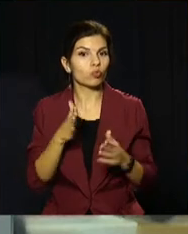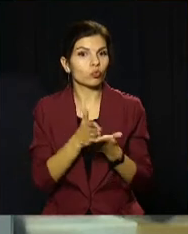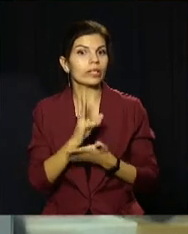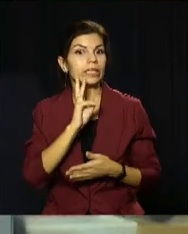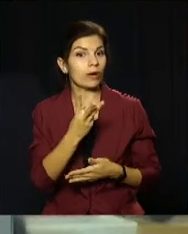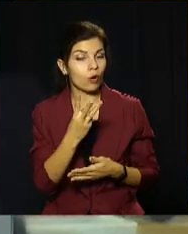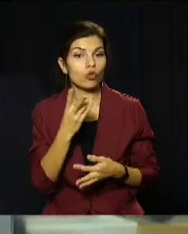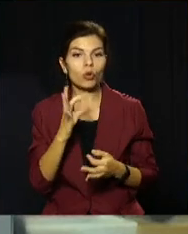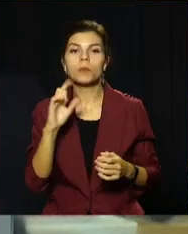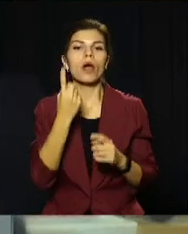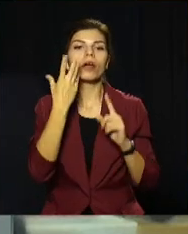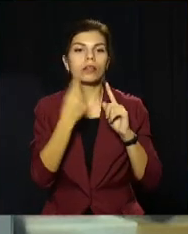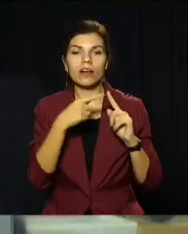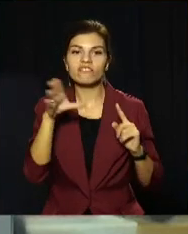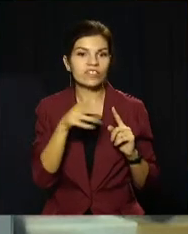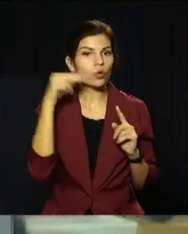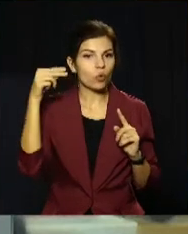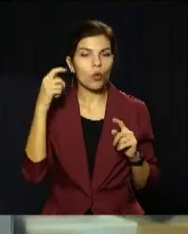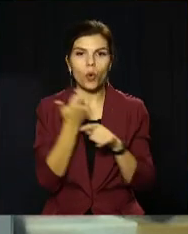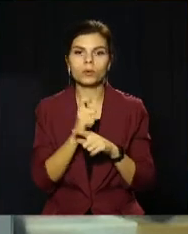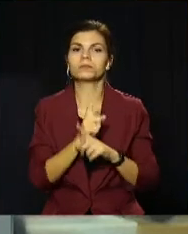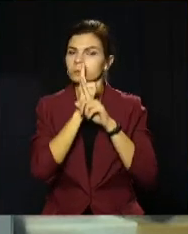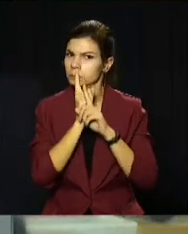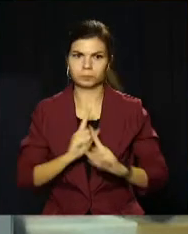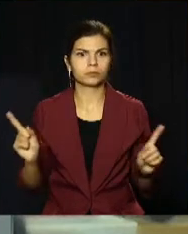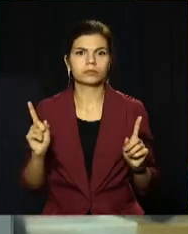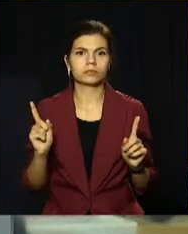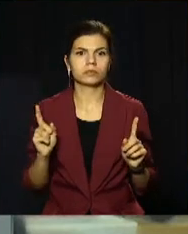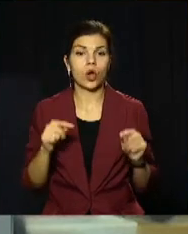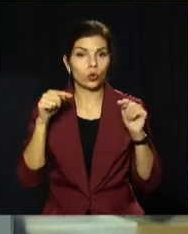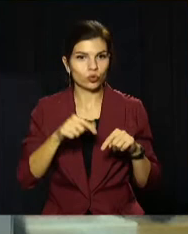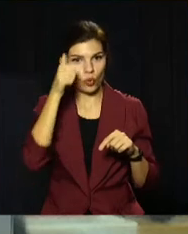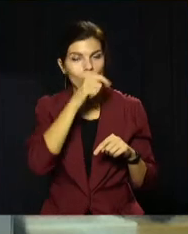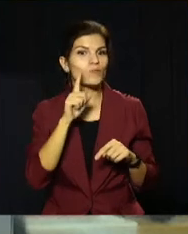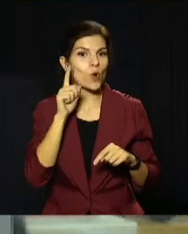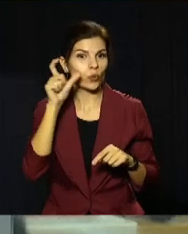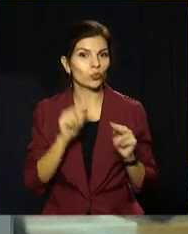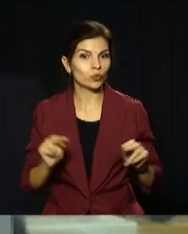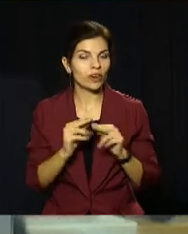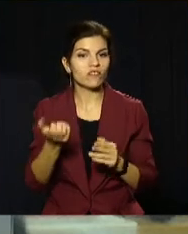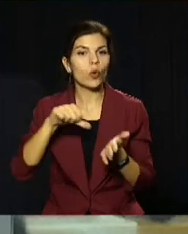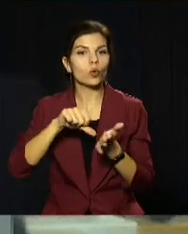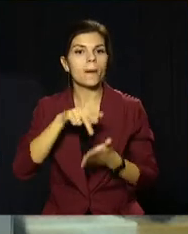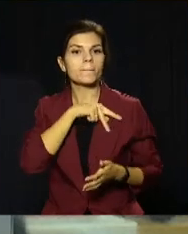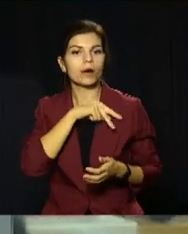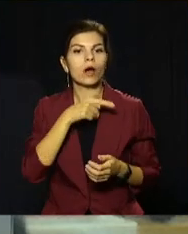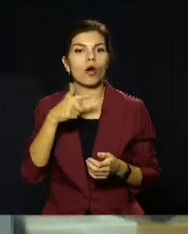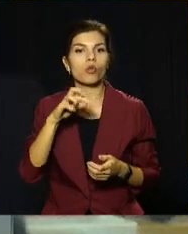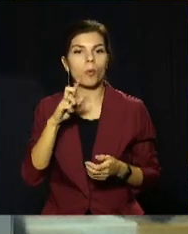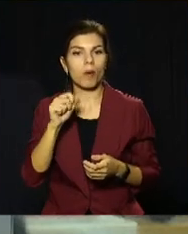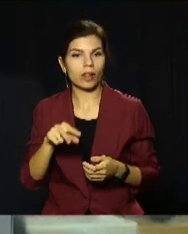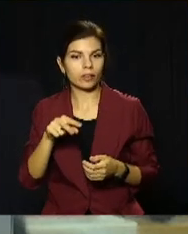Однак з першого дня всі його уроки інноваційні та незвичні. Цьогоріч молодий викладач взяв участь у премії Global Teacher